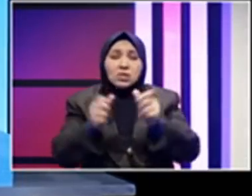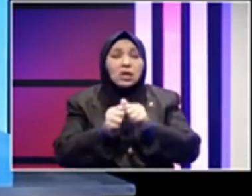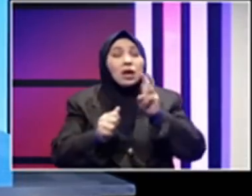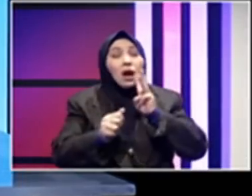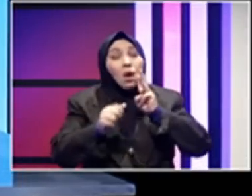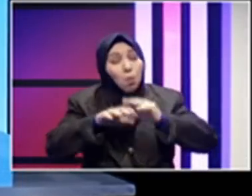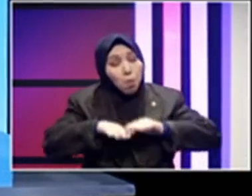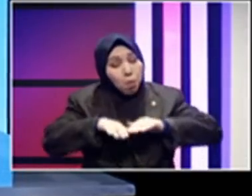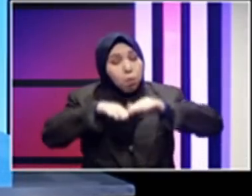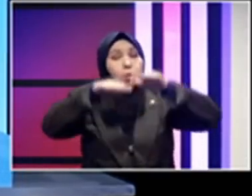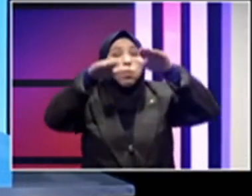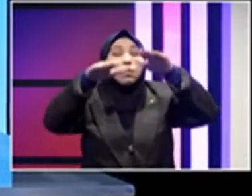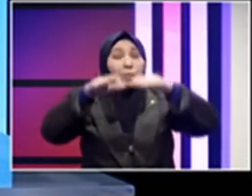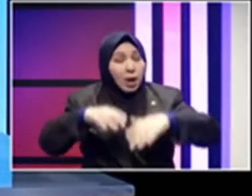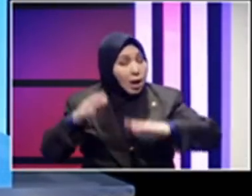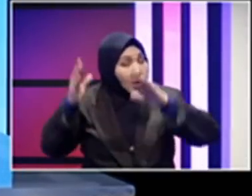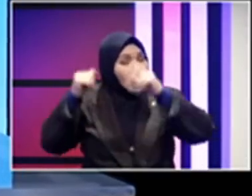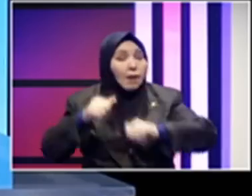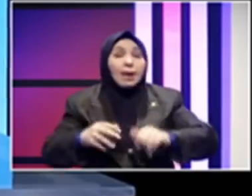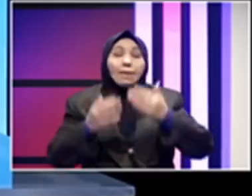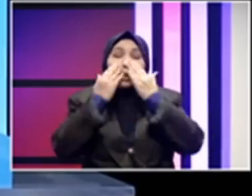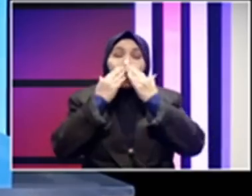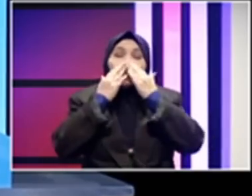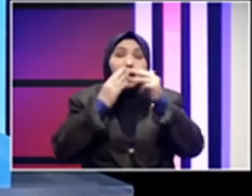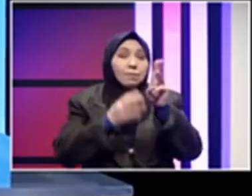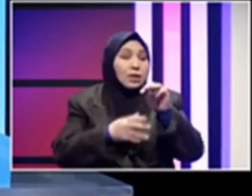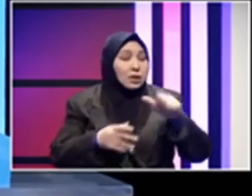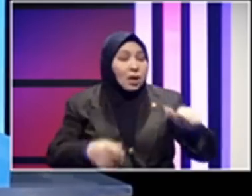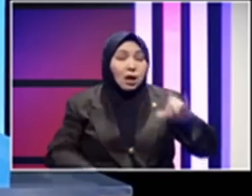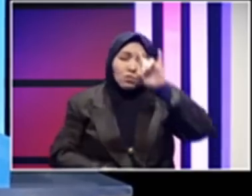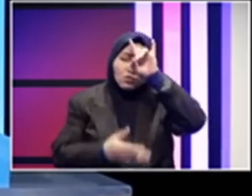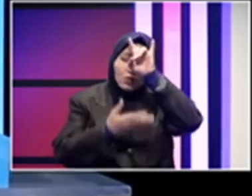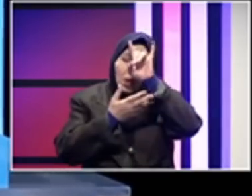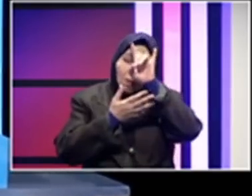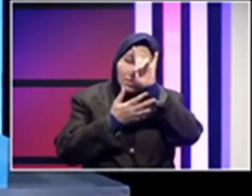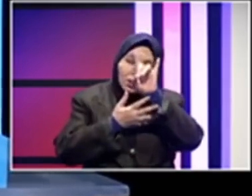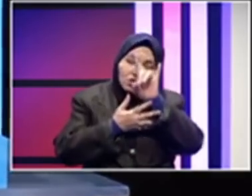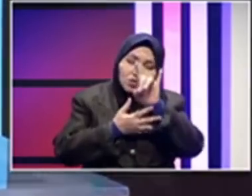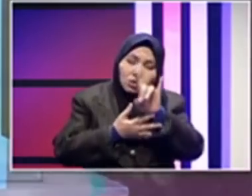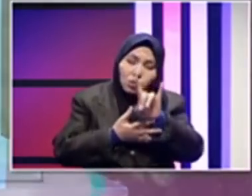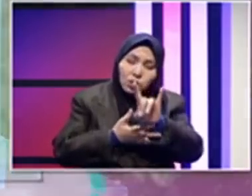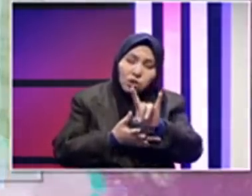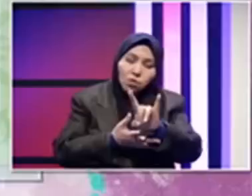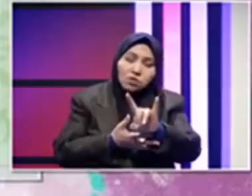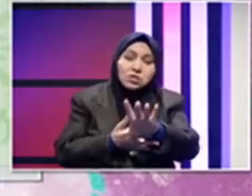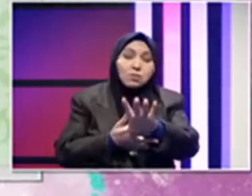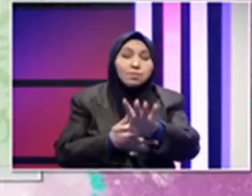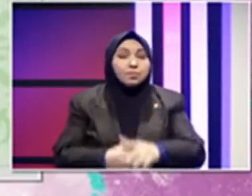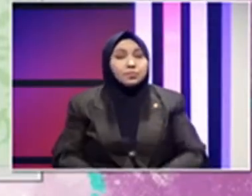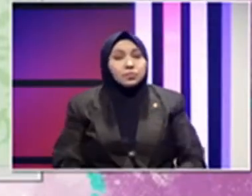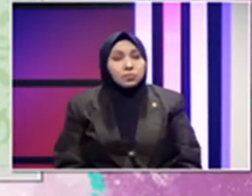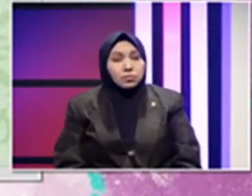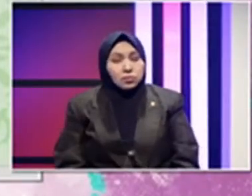sekarang ini, mudah-mudahan insya-Allah. Amin ya rab. A'udzubillahi minasyaitonirrajim.